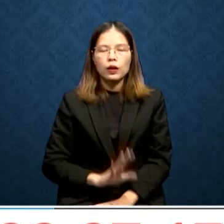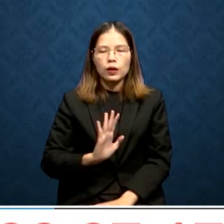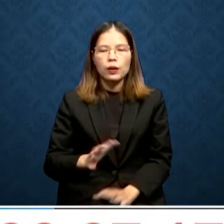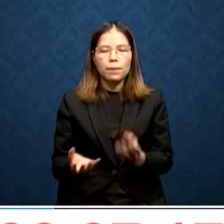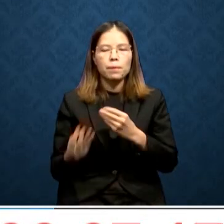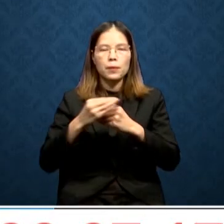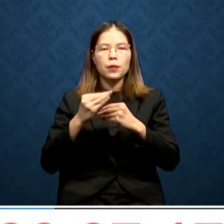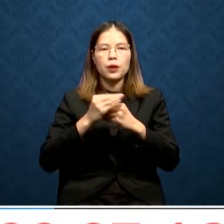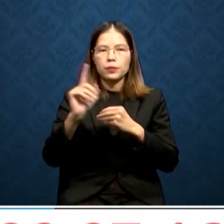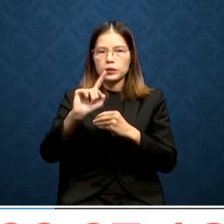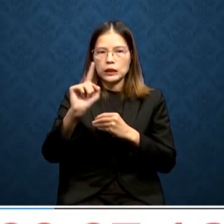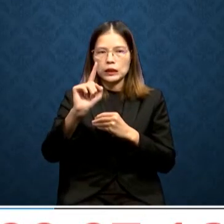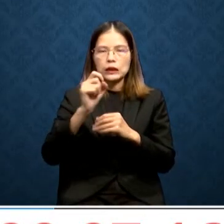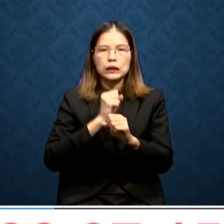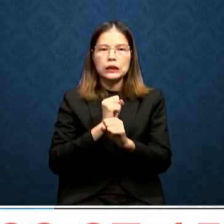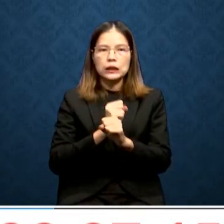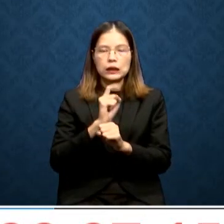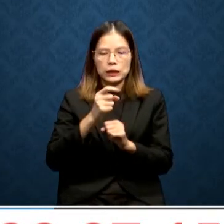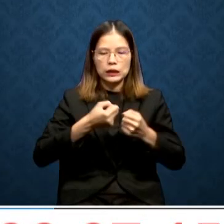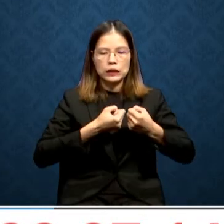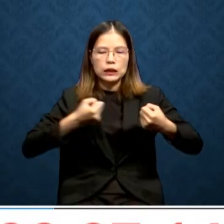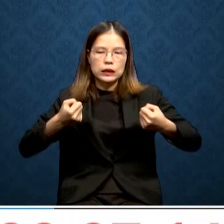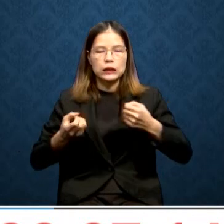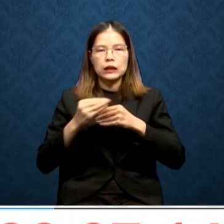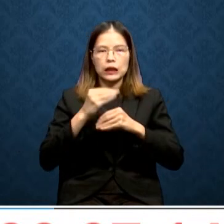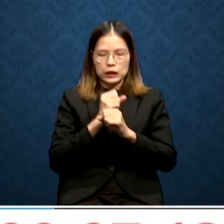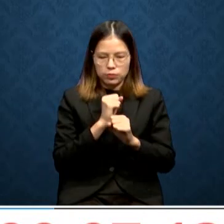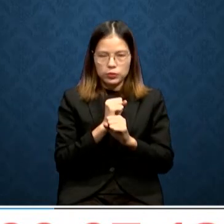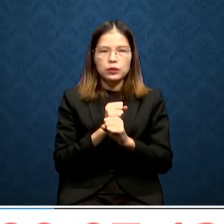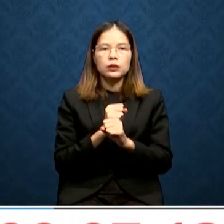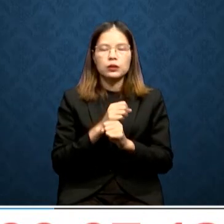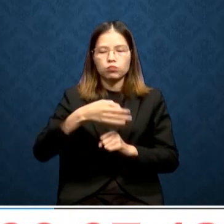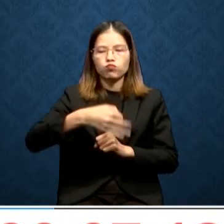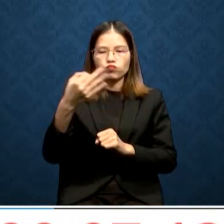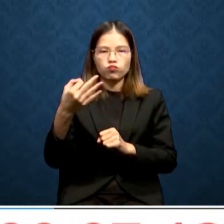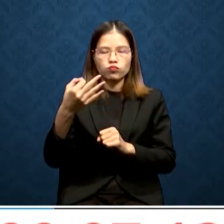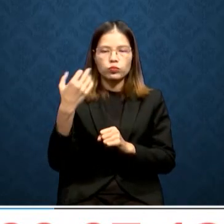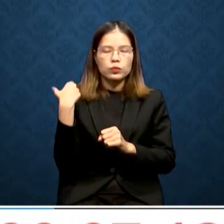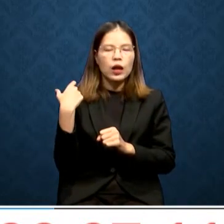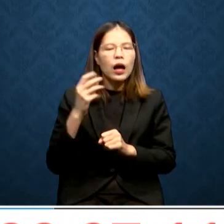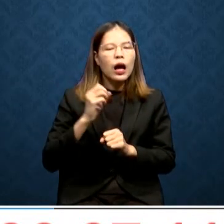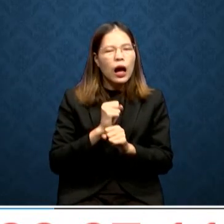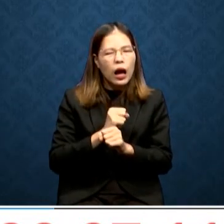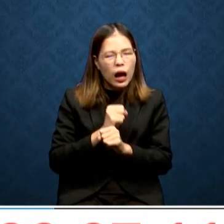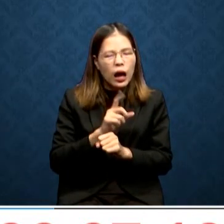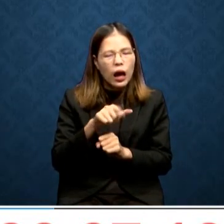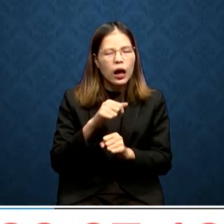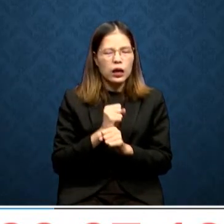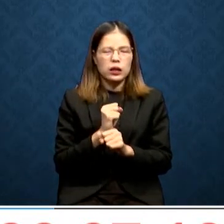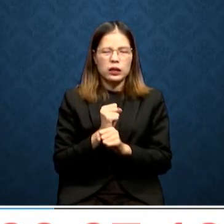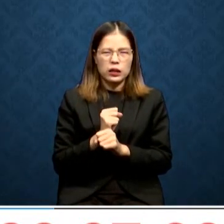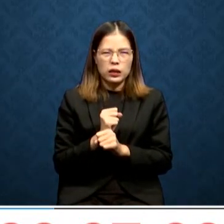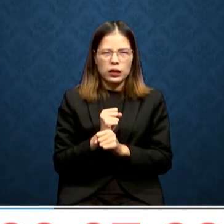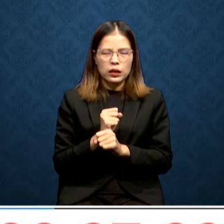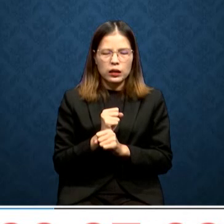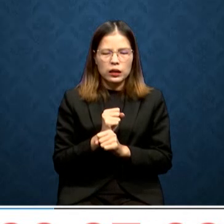ขึ้นและรวมกันเป็นเครือข่ายการทำงานกับไทย PBS สมกับคำที่กล่าวว่าคุณค่าที่นึก